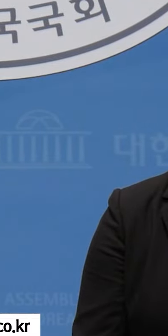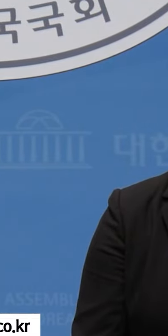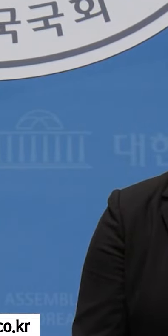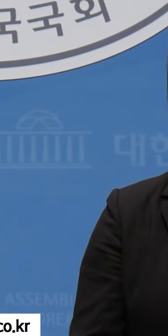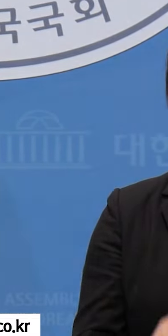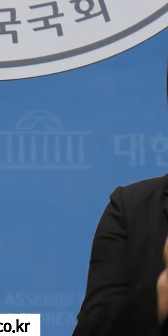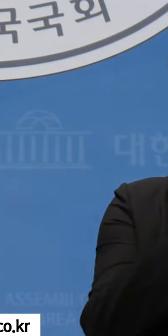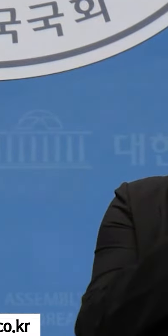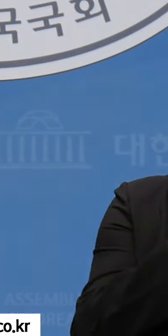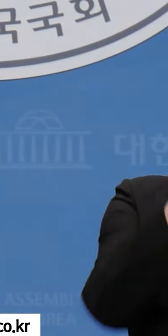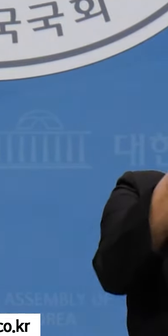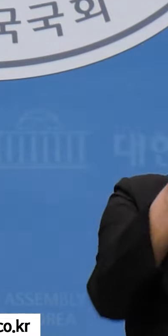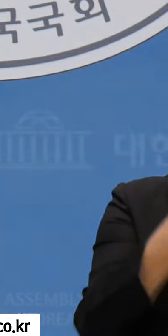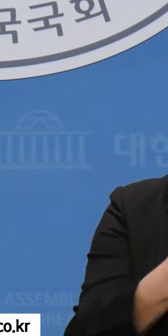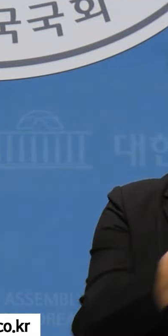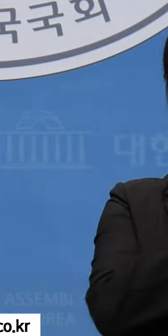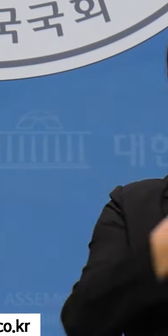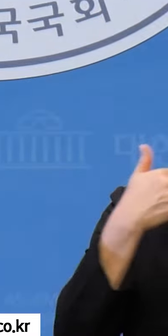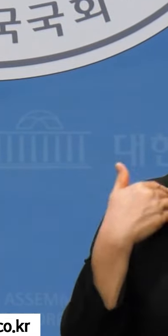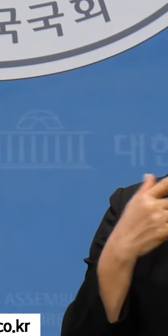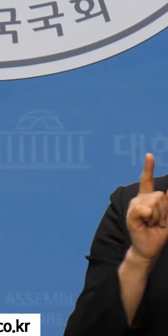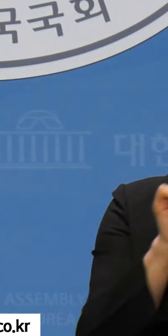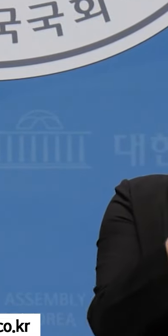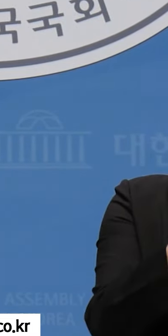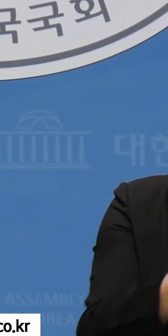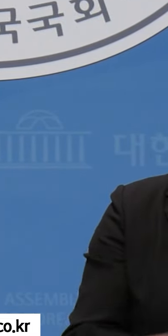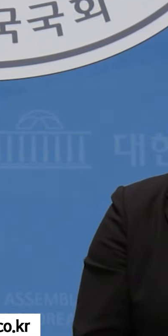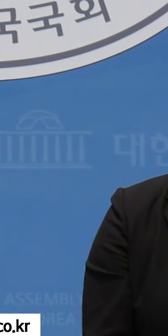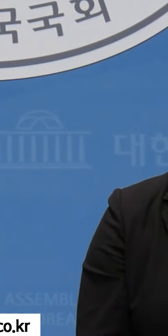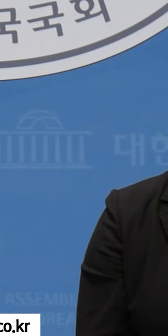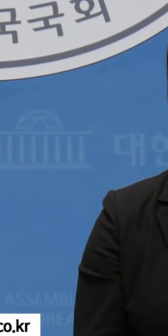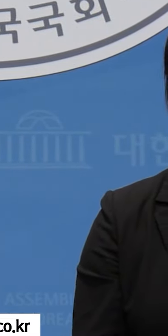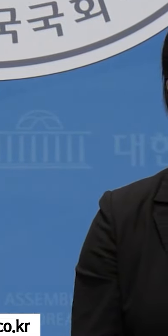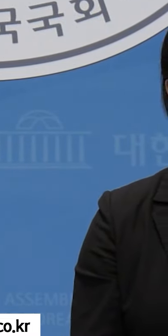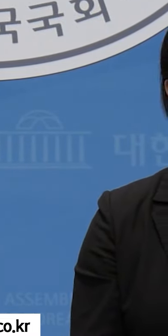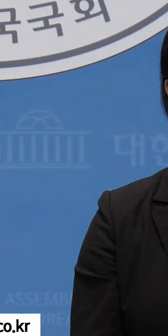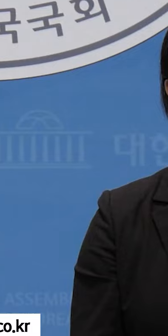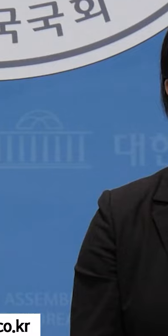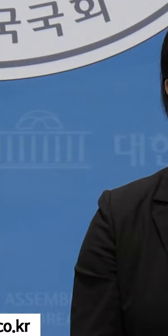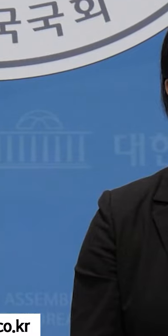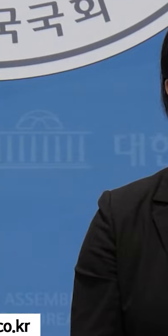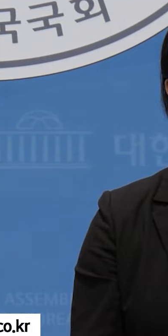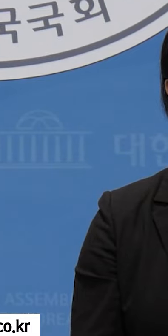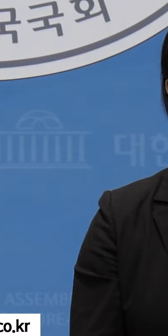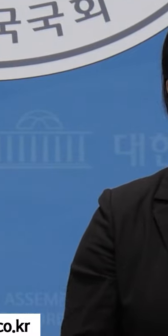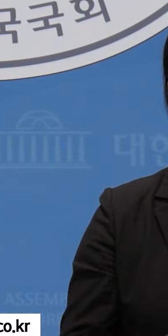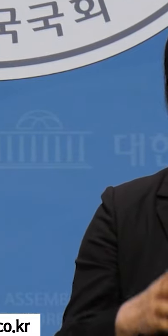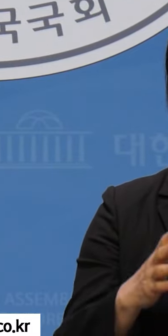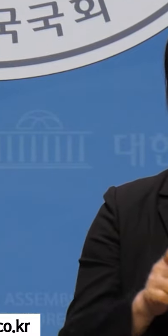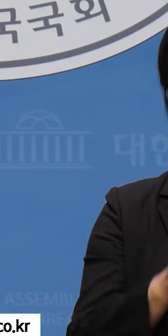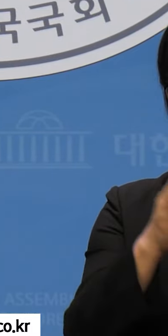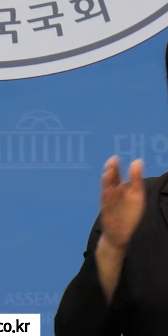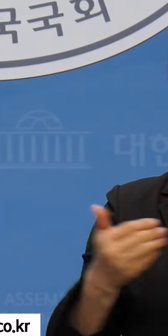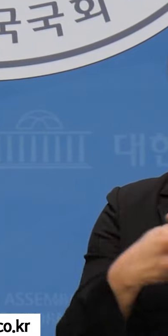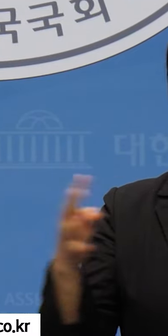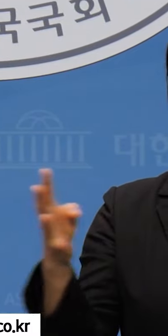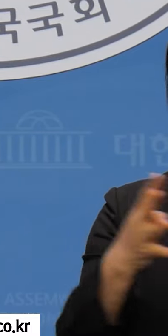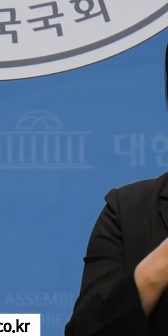정면 돌파 당당히 맞서겠습니다. 정년 연장안 합의